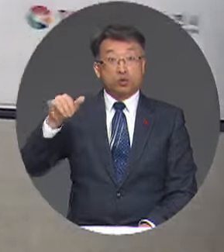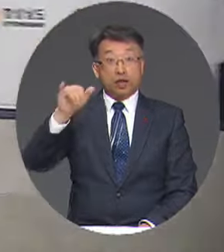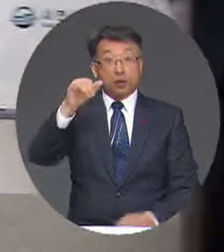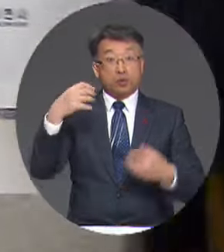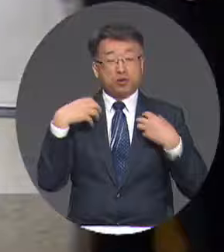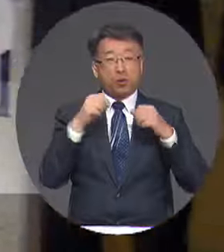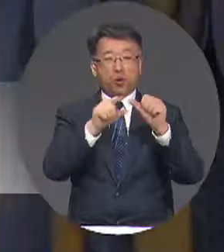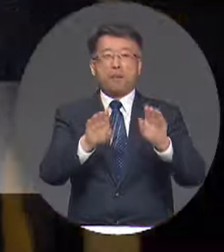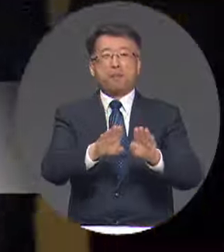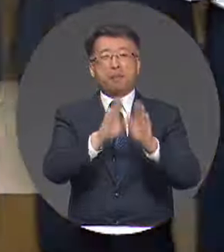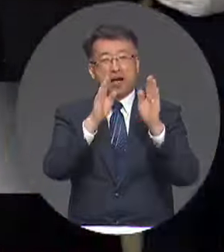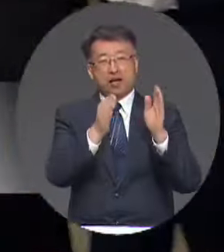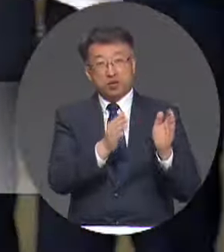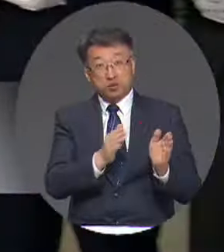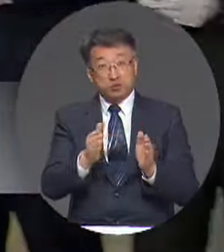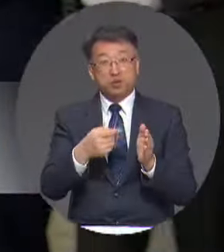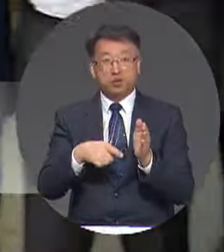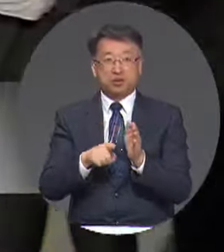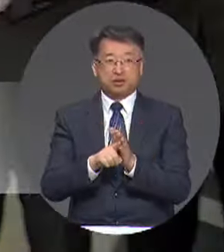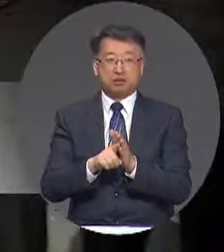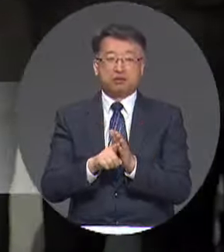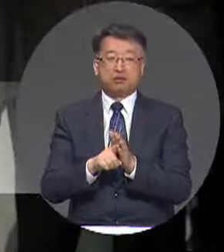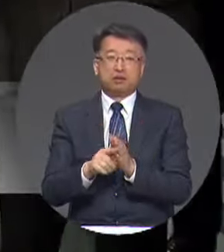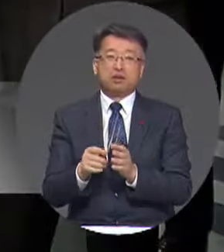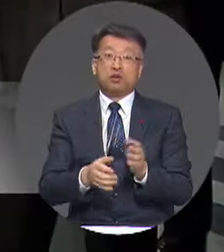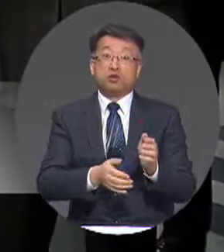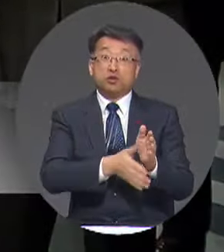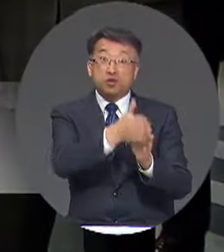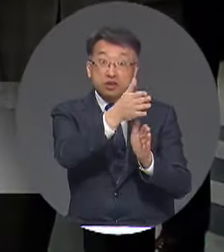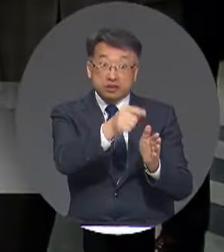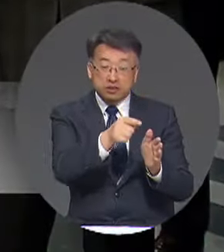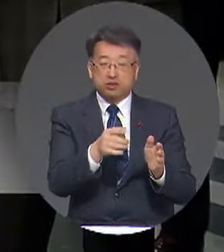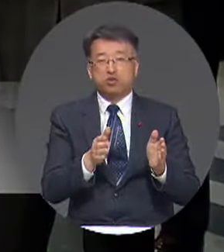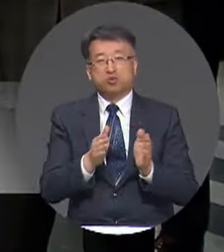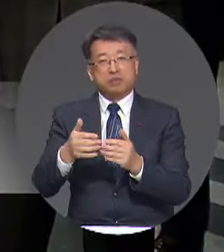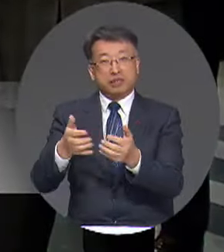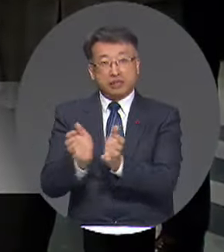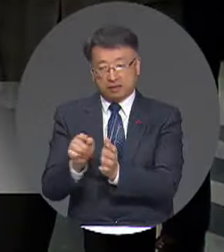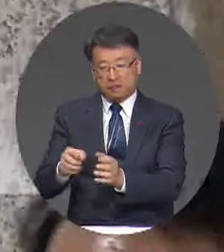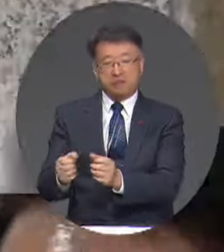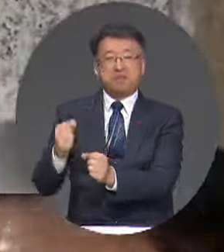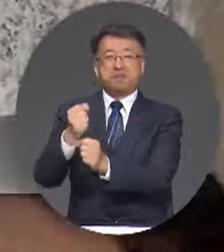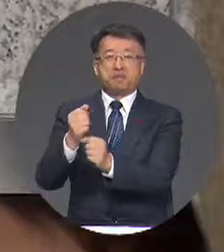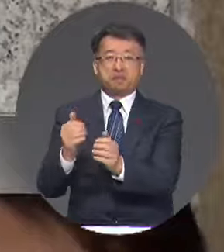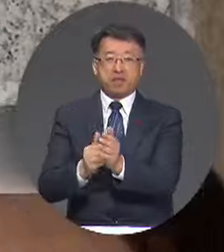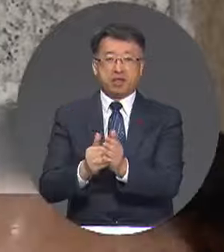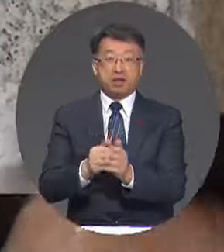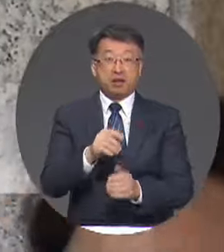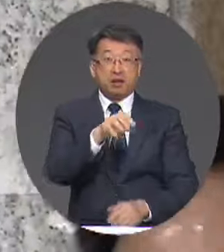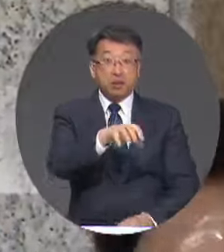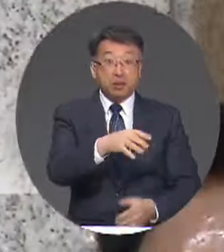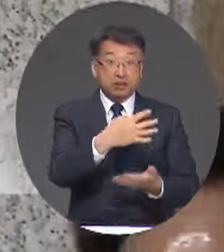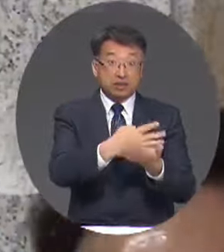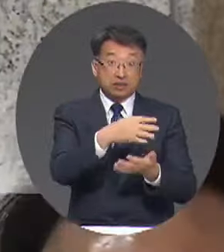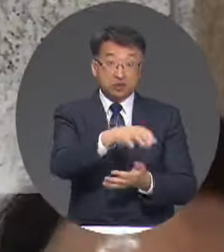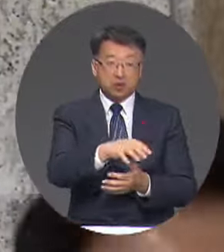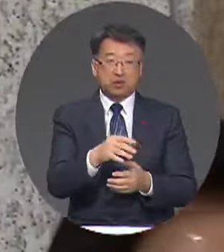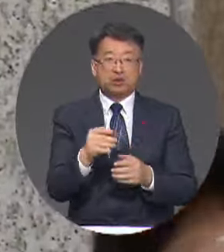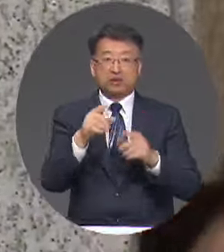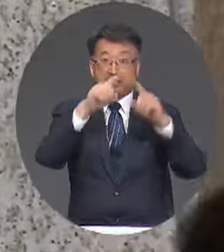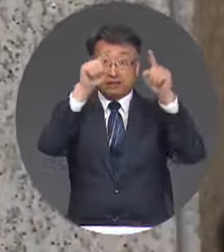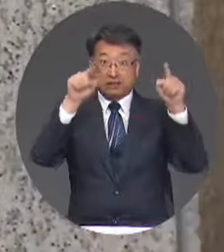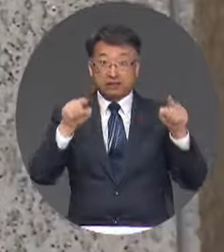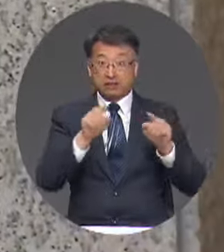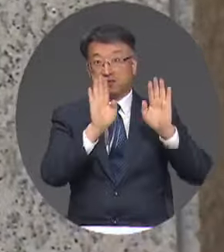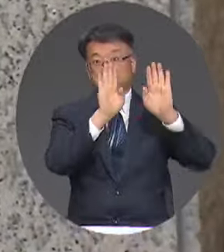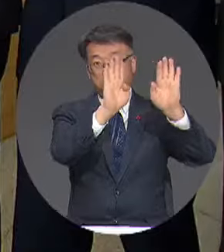우주항공청 5월 개청에 대비한 우주항공 복합도시 건설 준비단이 공식 출범했습니다. 입주 지역인 사천시에 현판이